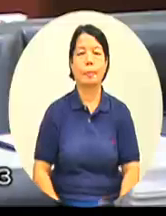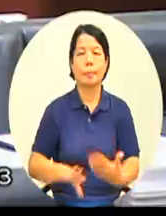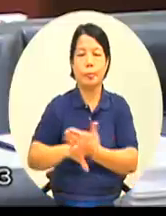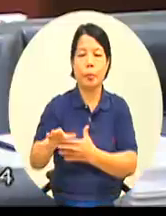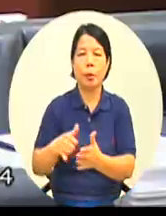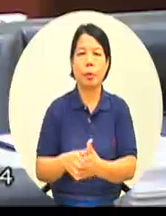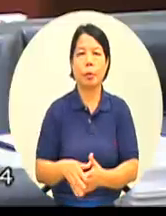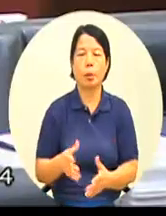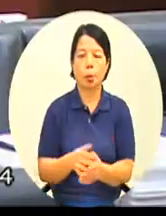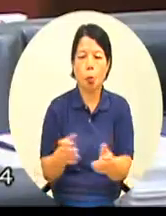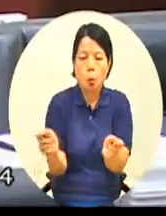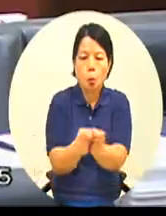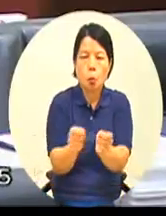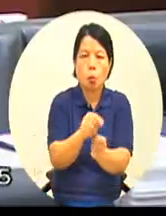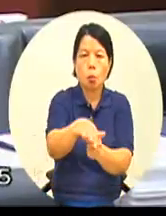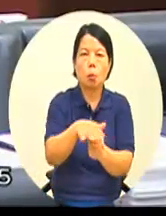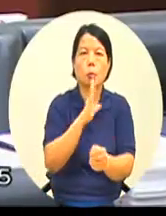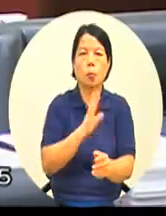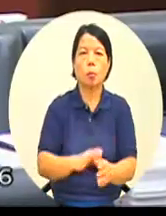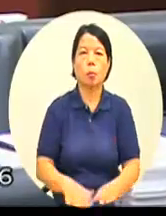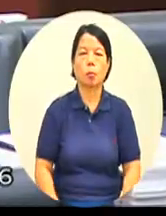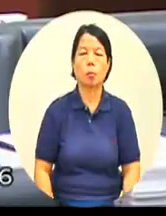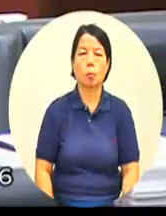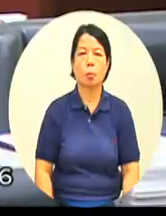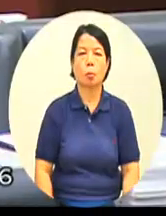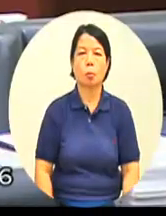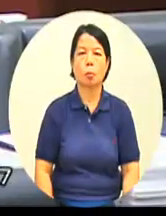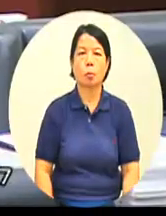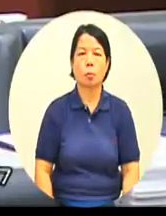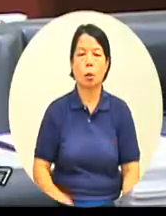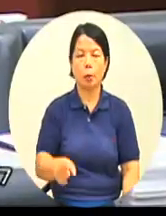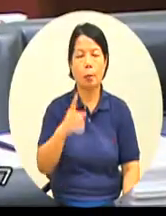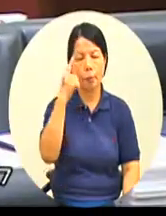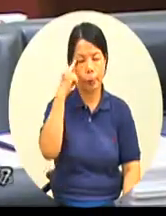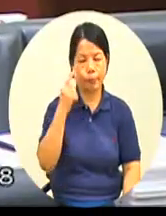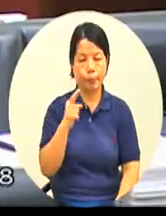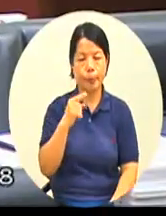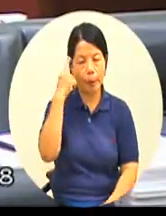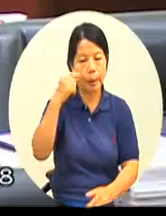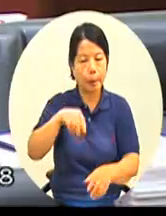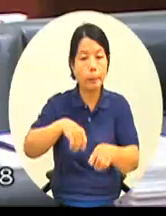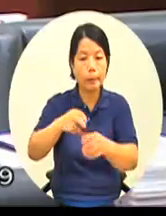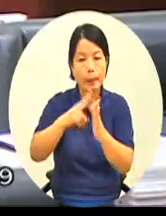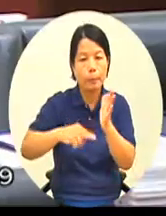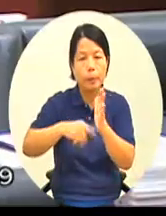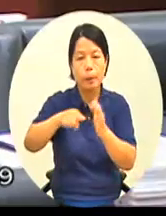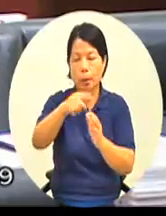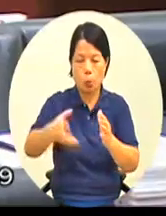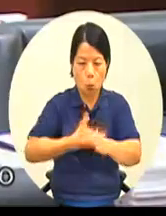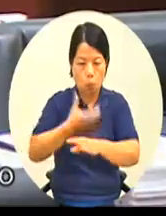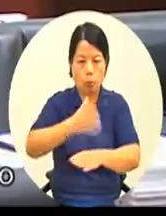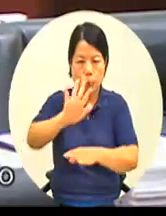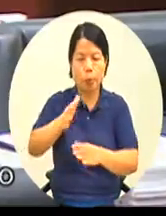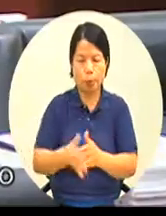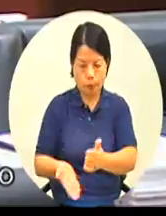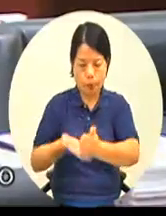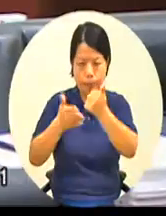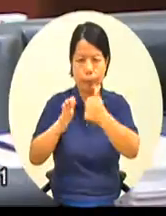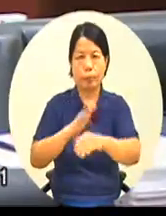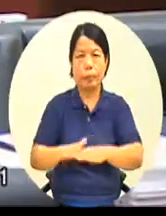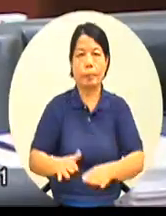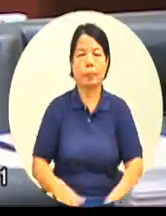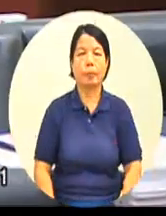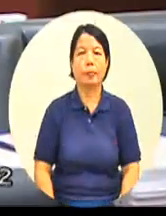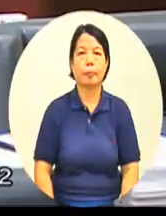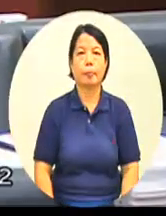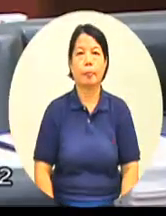属的更健全，像如是局长你刚刚讲的，我觉得很肯定，表示你们真的有相当用心，好不好？好，谢谢， 谢谢，谢谢。